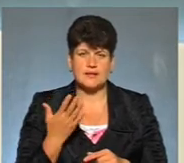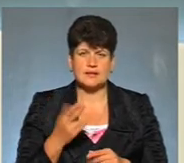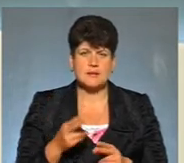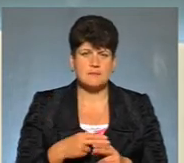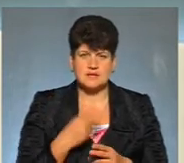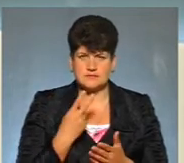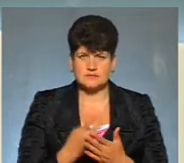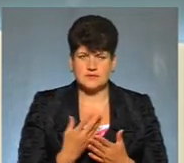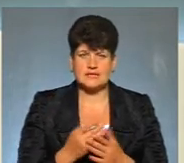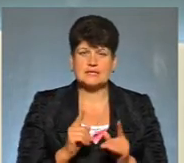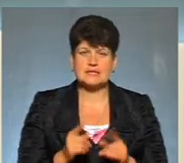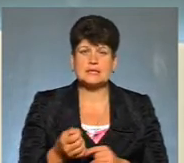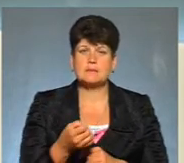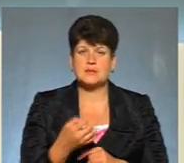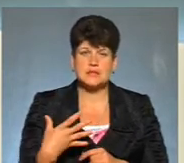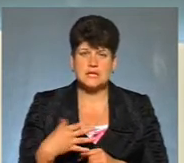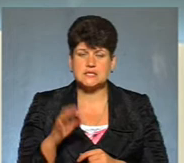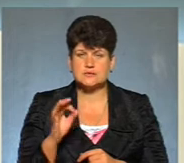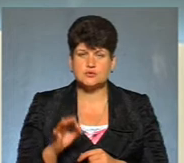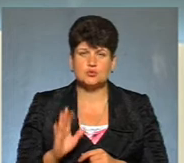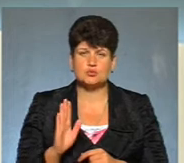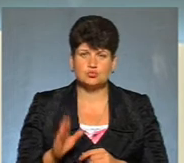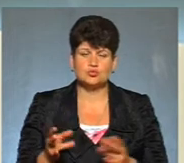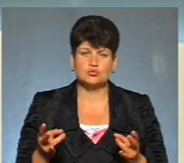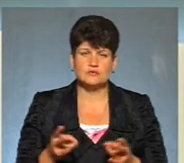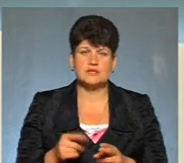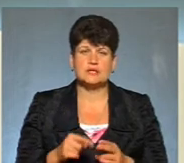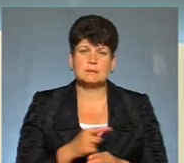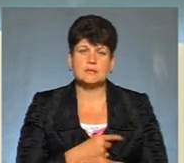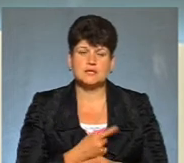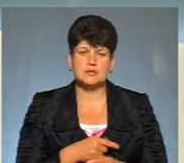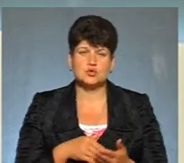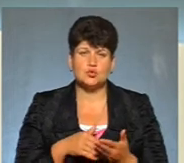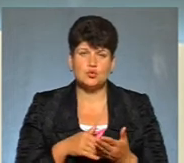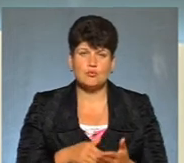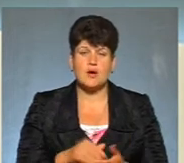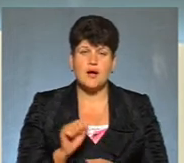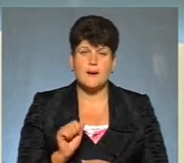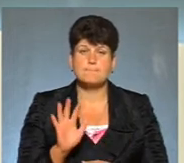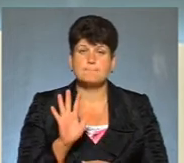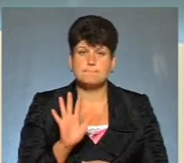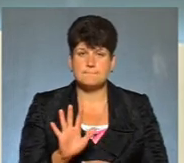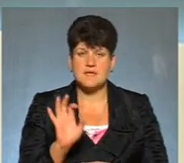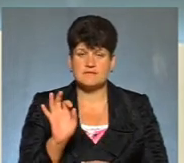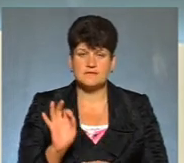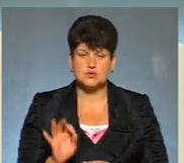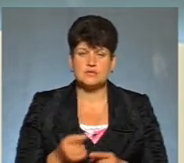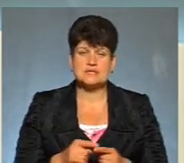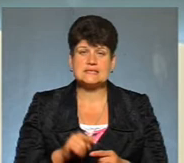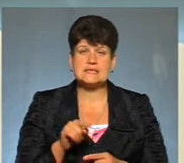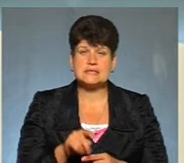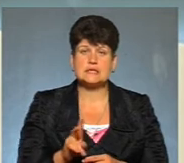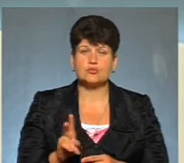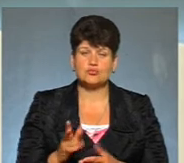безсимптомні, тільки 15% будуть потребувати медичної допомоги, а 5% це ті, кому